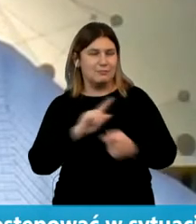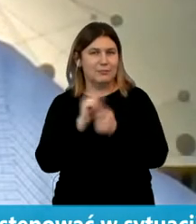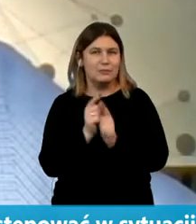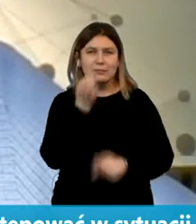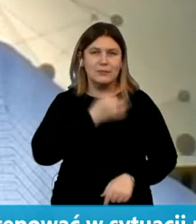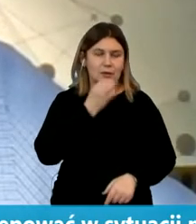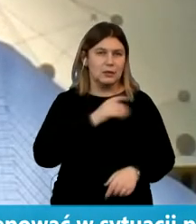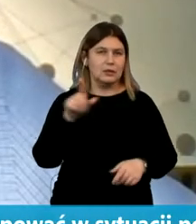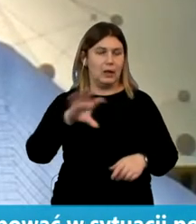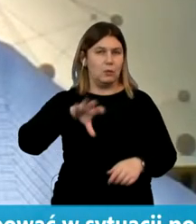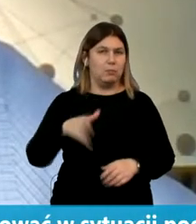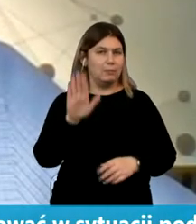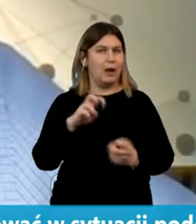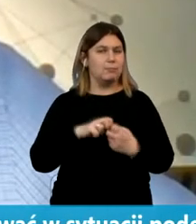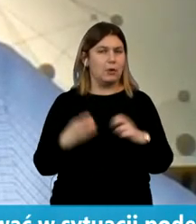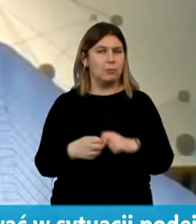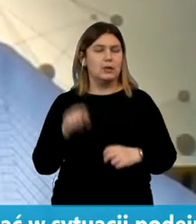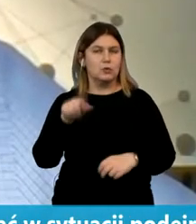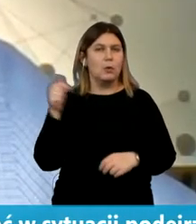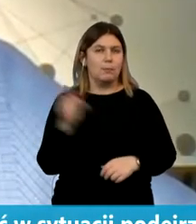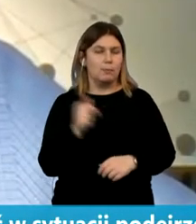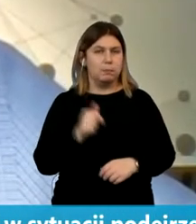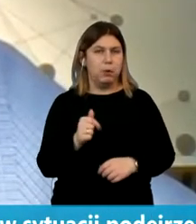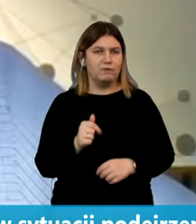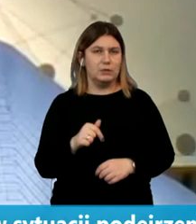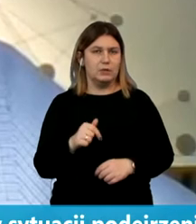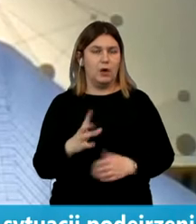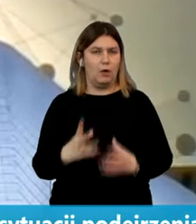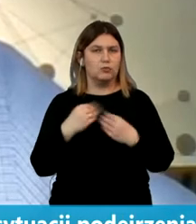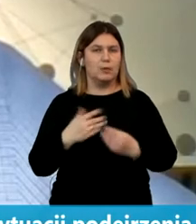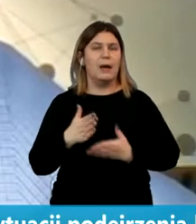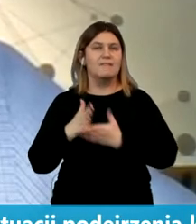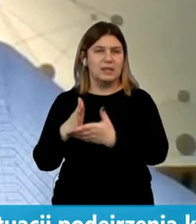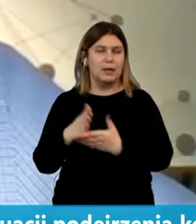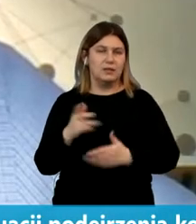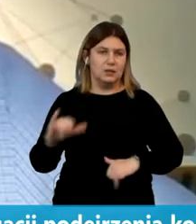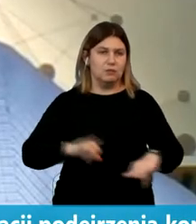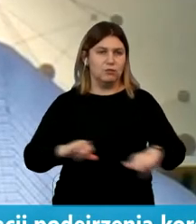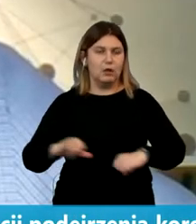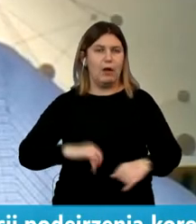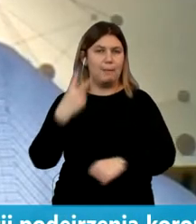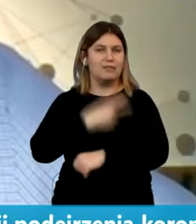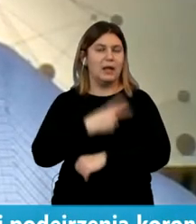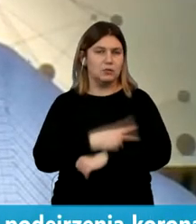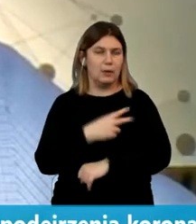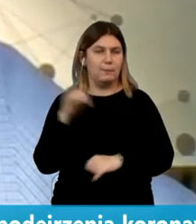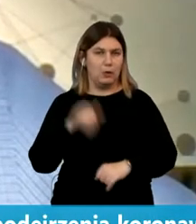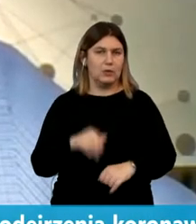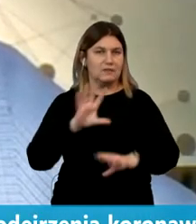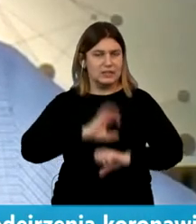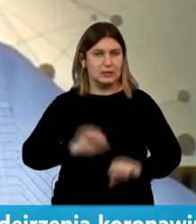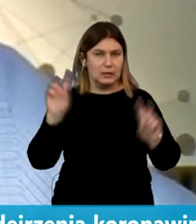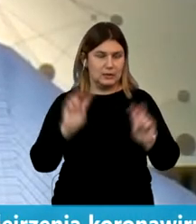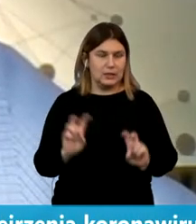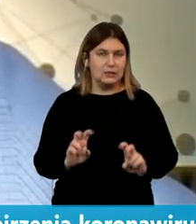duże, duże kłopoty i tutaj też na pewno powinno się pojawić wsparcie rządowe, żeby i taksówkarze mogli ten kryzys przetrwać, nim